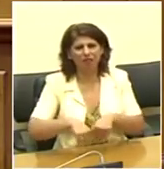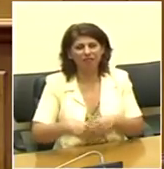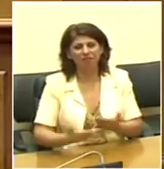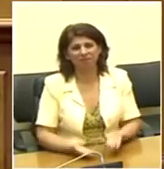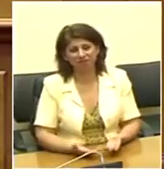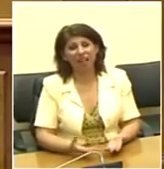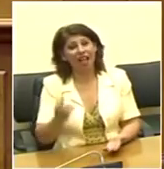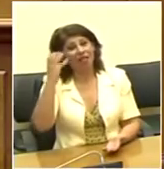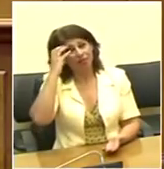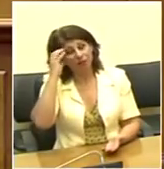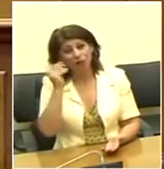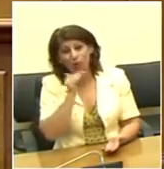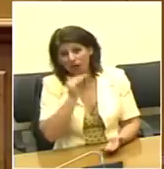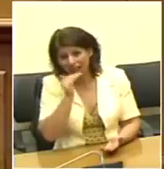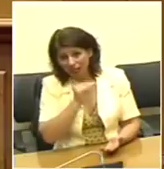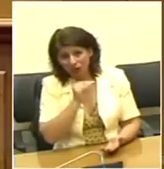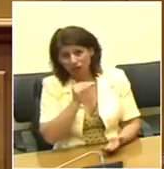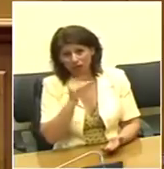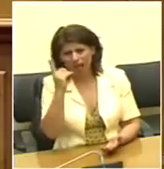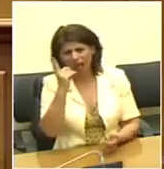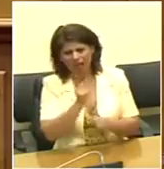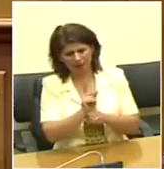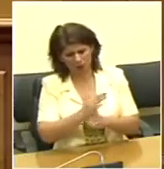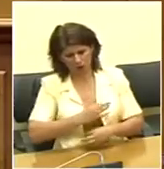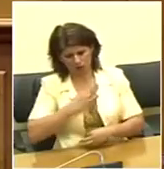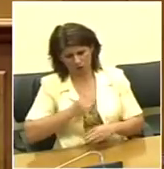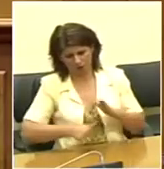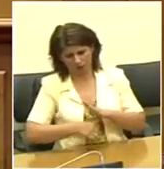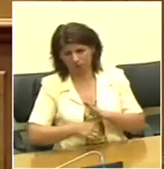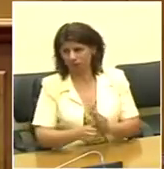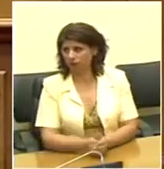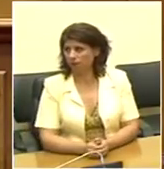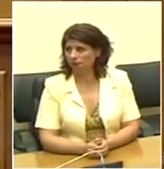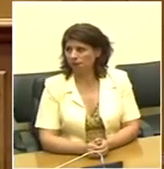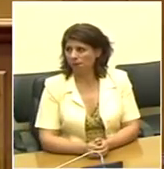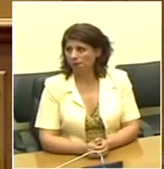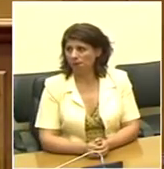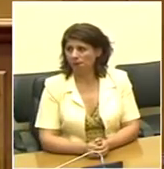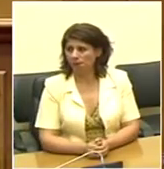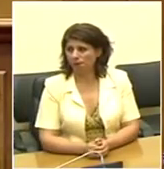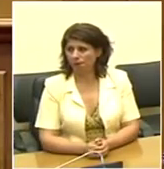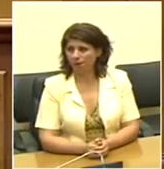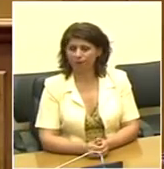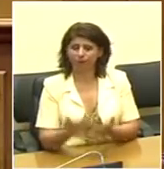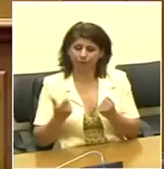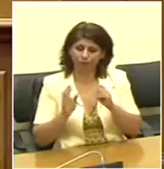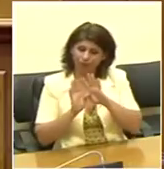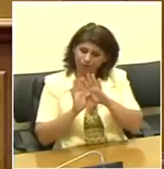θυμίζω πολύ γρήγορα, για ένα λεπτό θέλω, κύριε Πρόεδρε. Έχετε δύο. Έχει